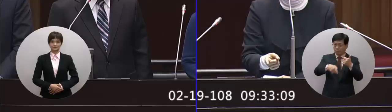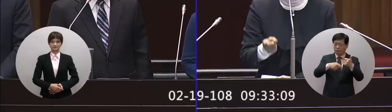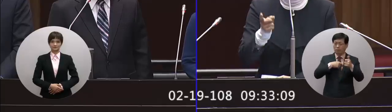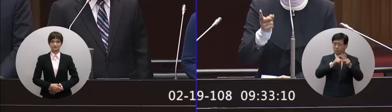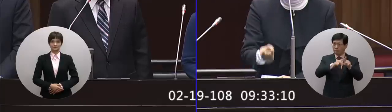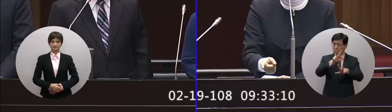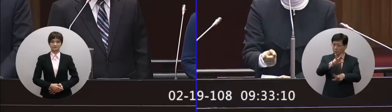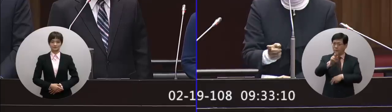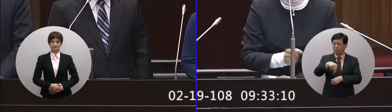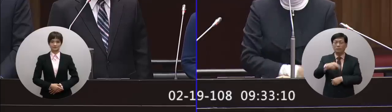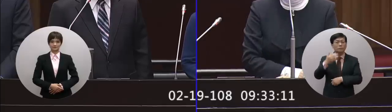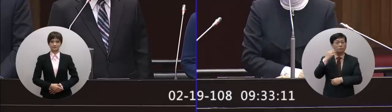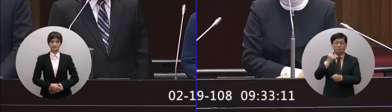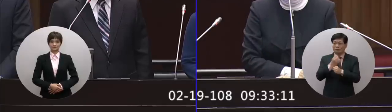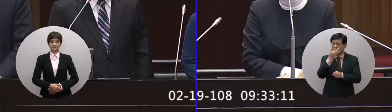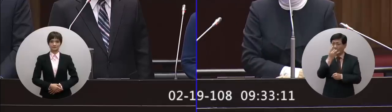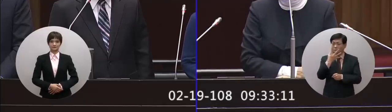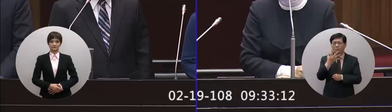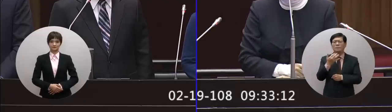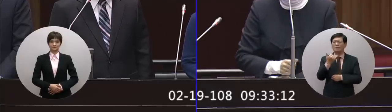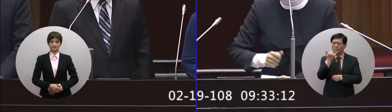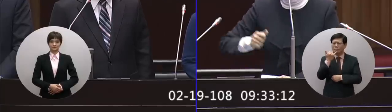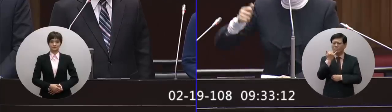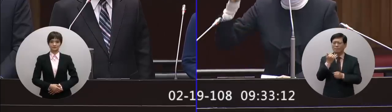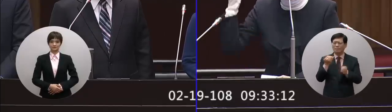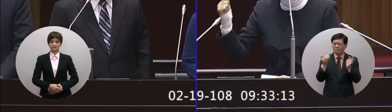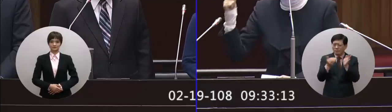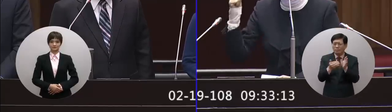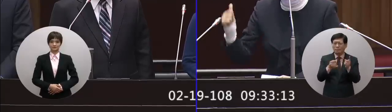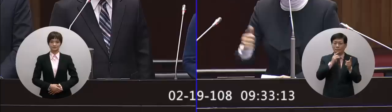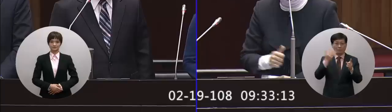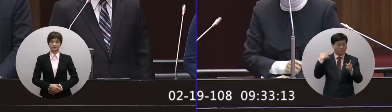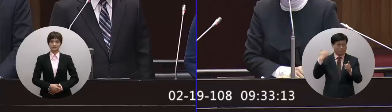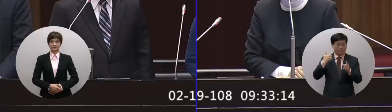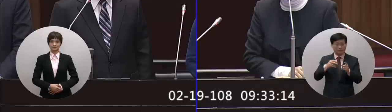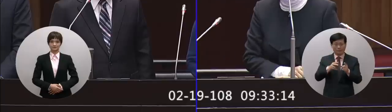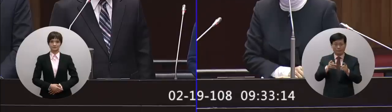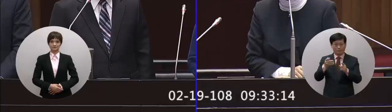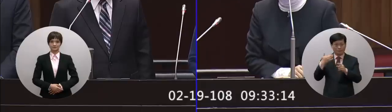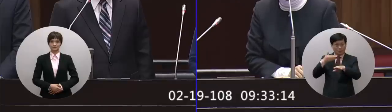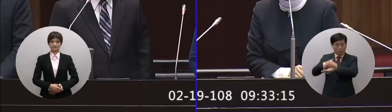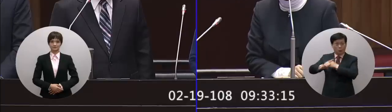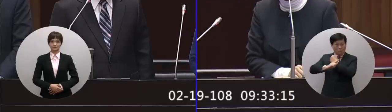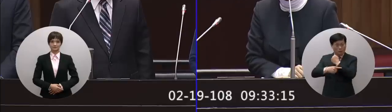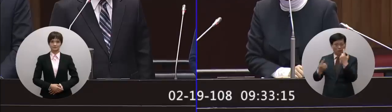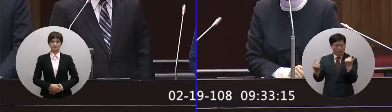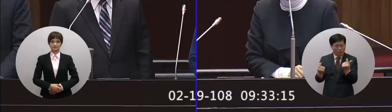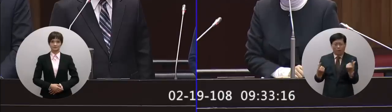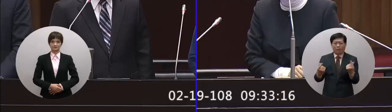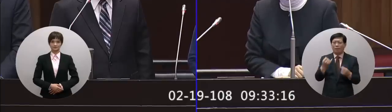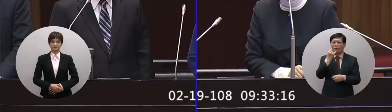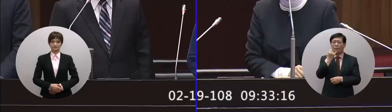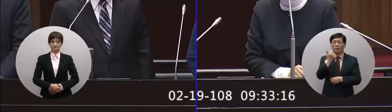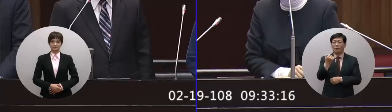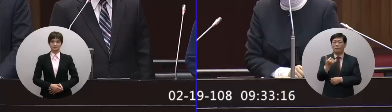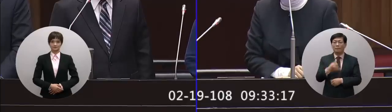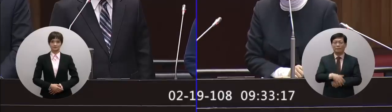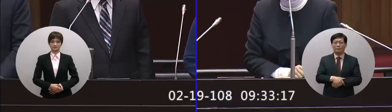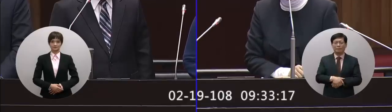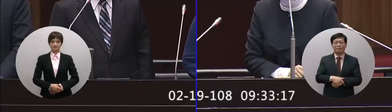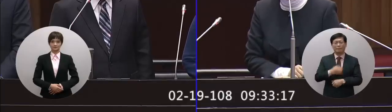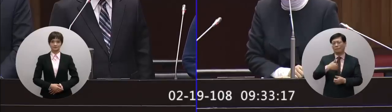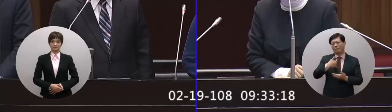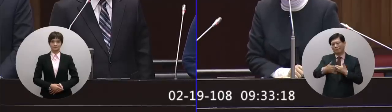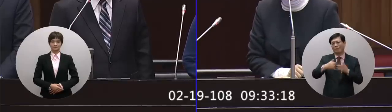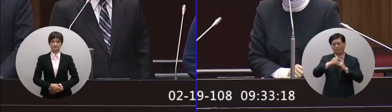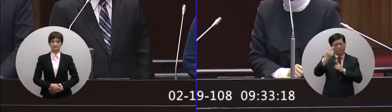实。如果没有办法落实，至少跟通过的转型正义条例要一样吧，好不好？院长，请